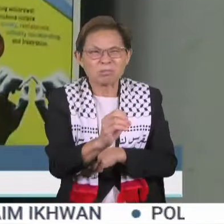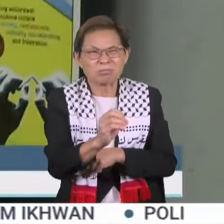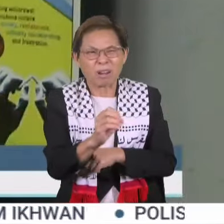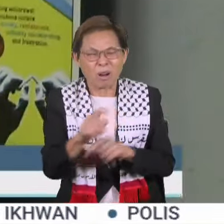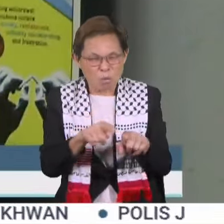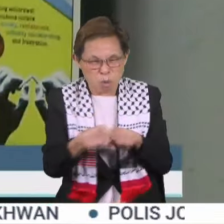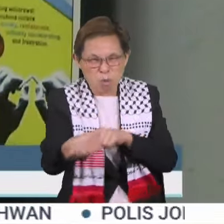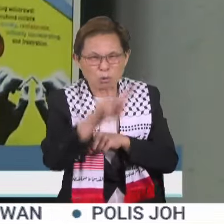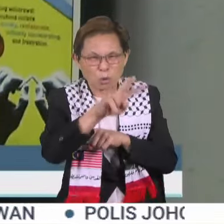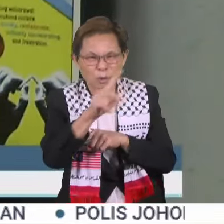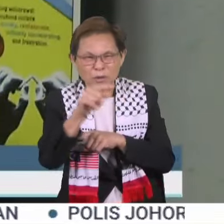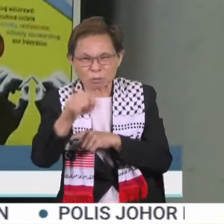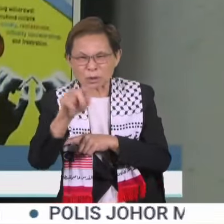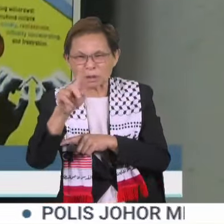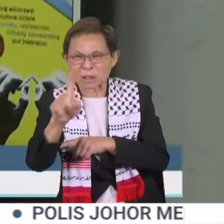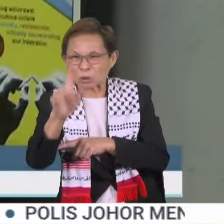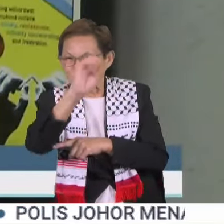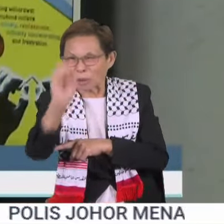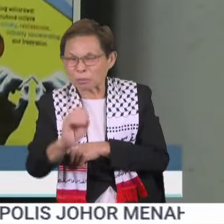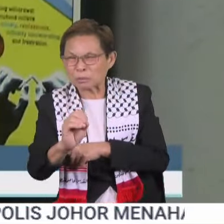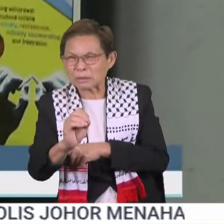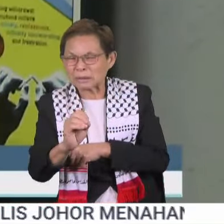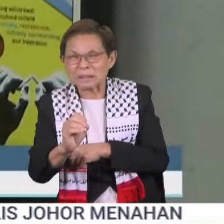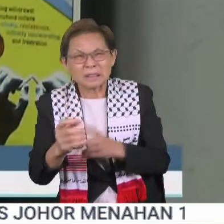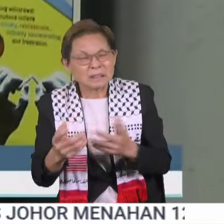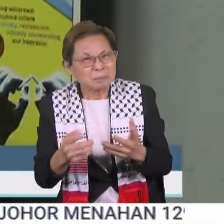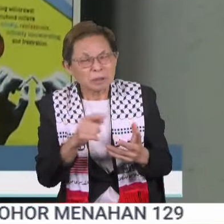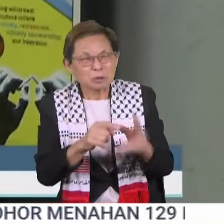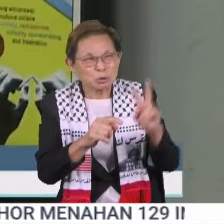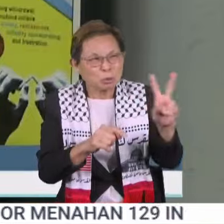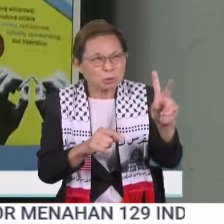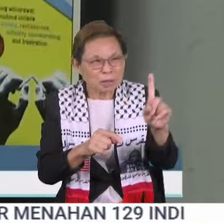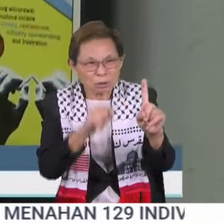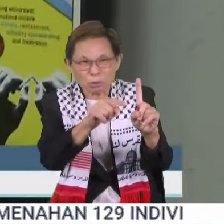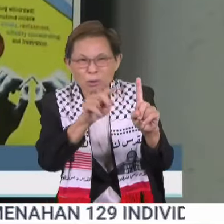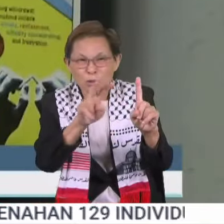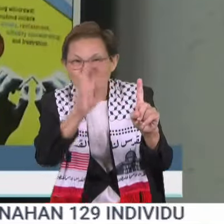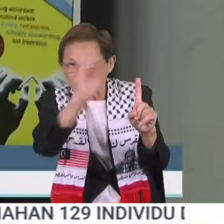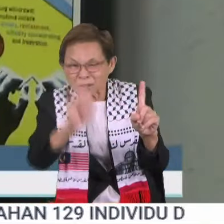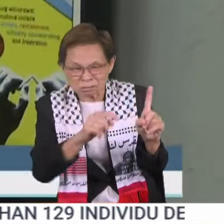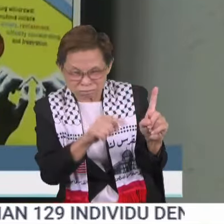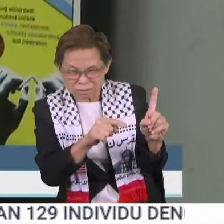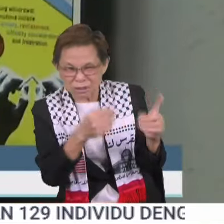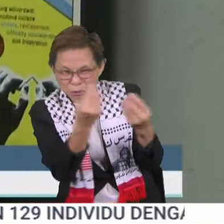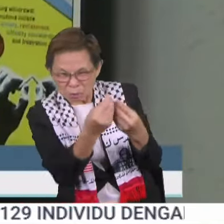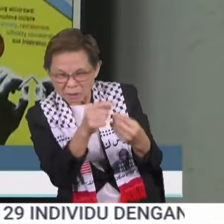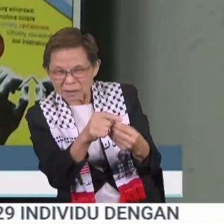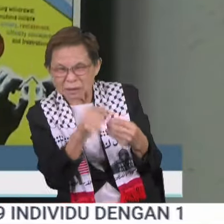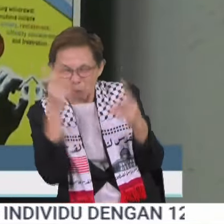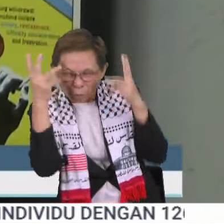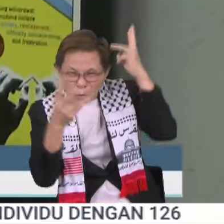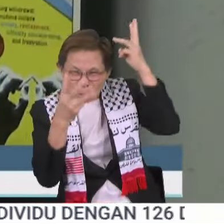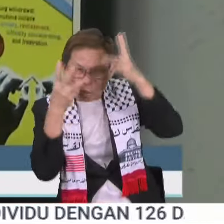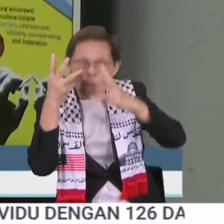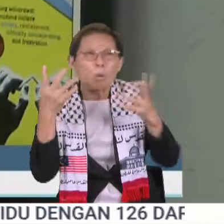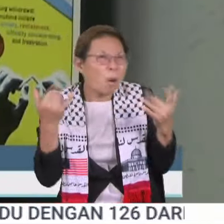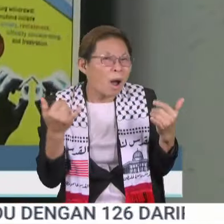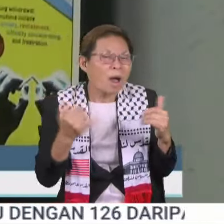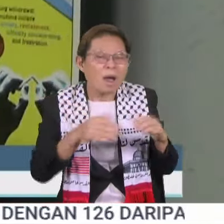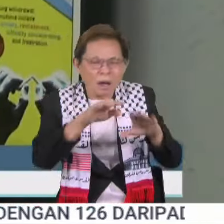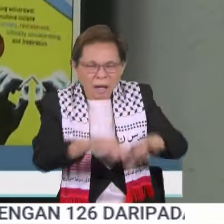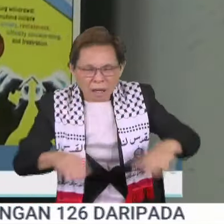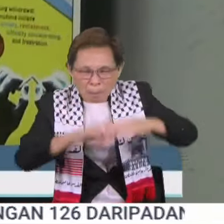setinggi 21.1%, tetapi dia agak menggusarkan kita kerana kanak-kanak ya di bawah